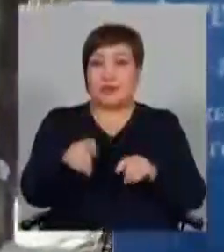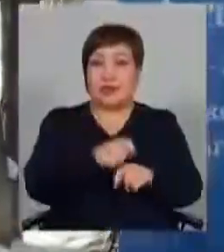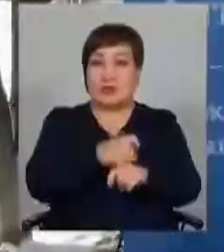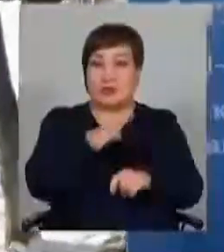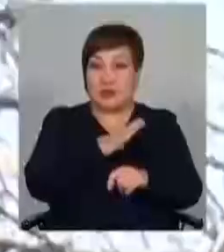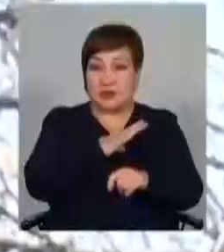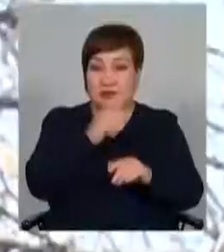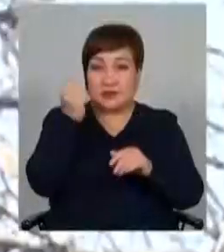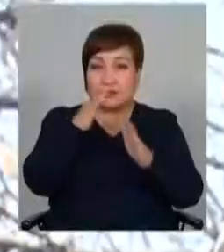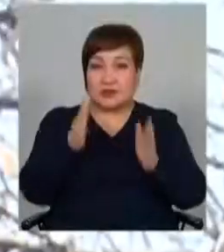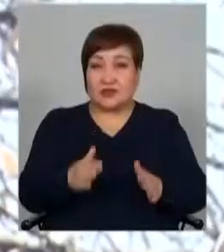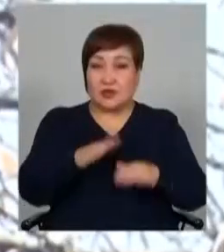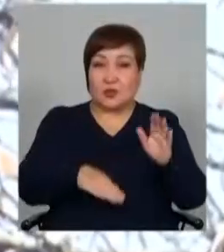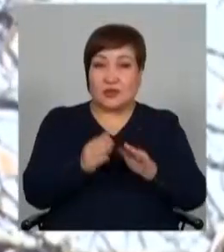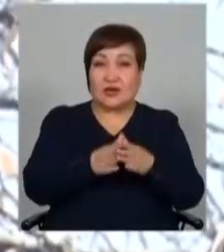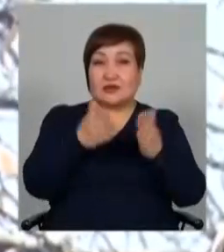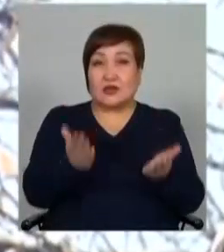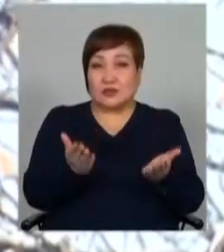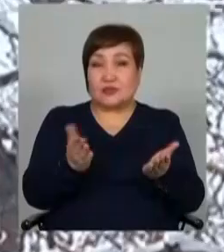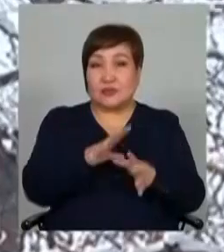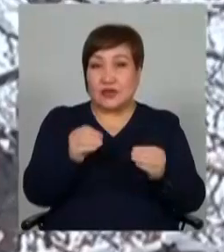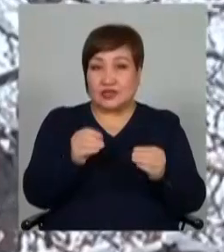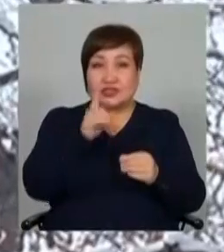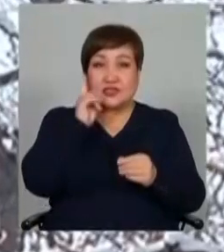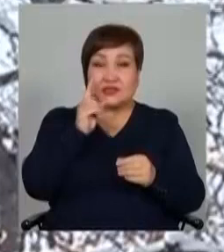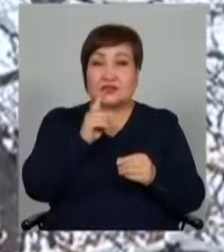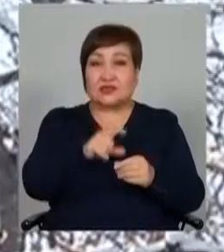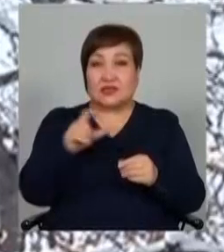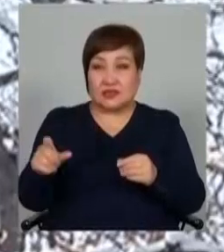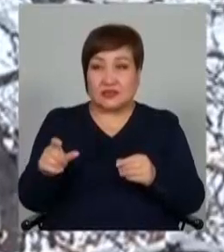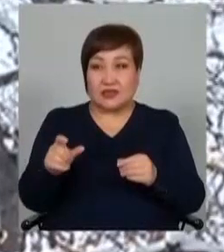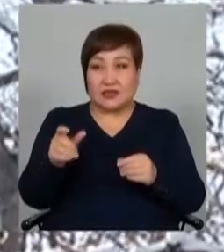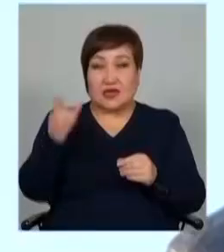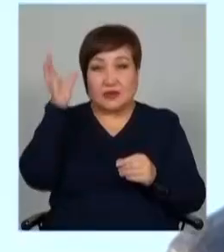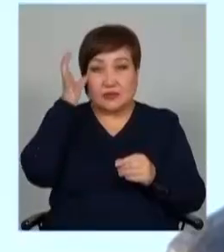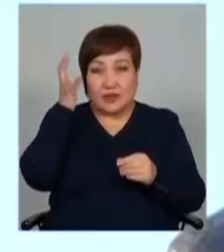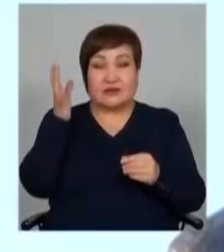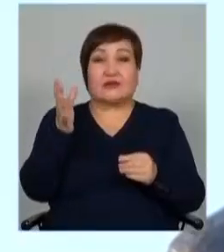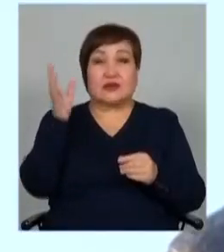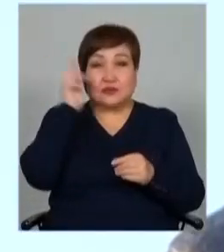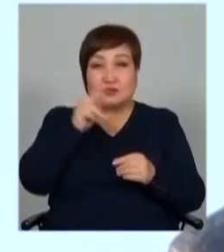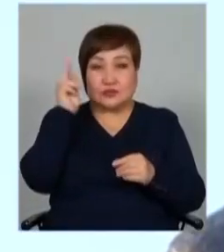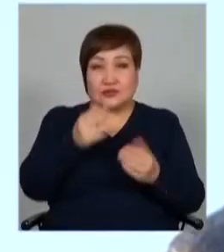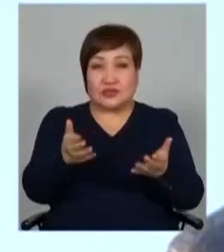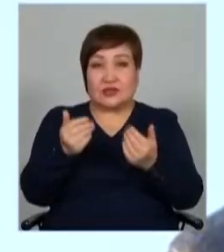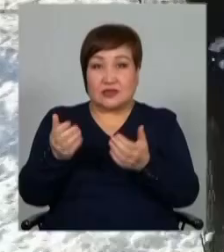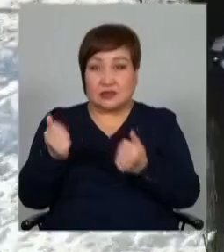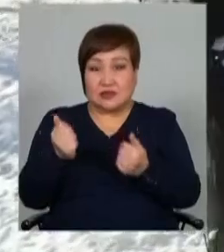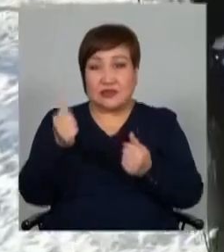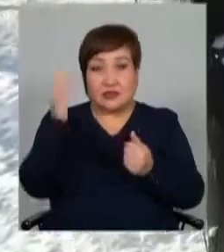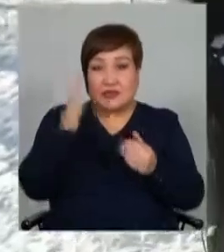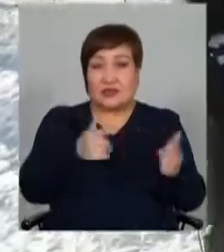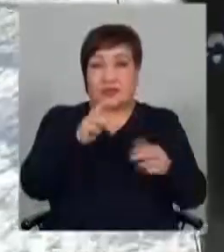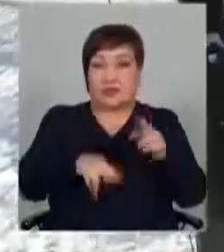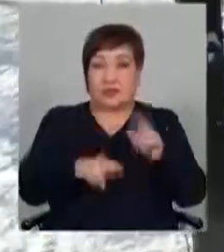қолына кітап ұстап, барша қазақ жастарын білім алуға шақырып тұрған сәті бейнеленген. Мүсінді құрастыруға 2,5 ай уақыт кеткен. Ескерткішті